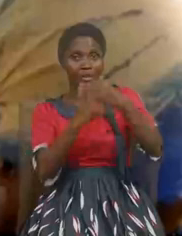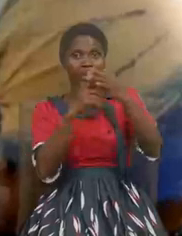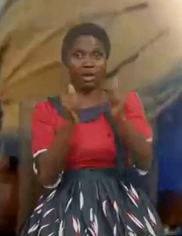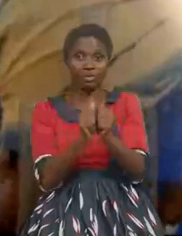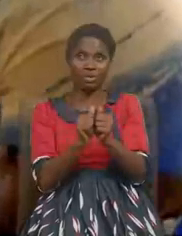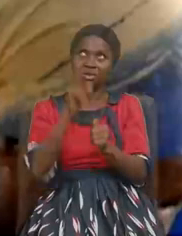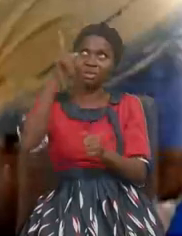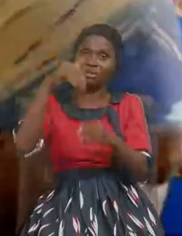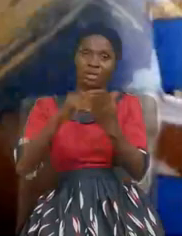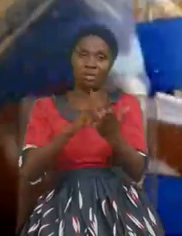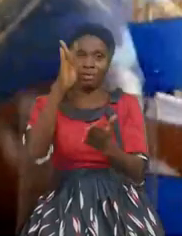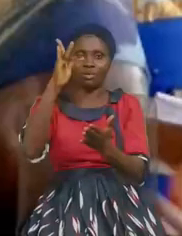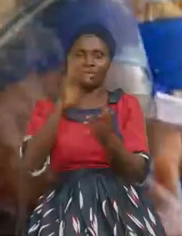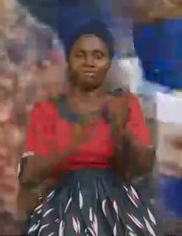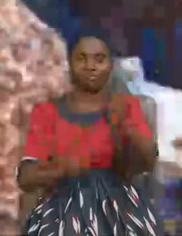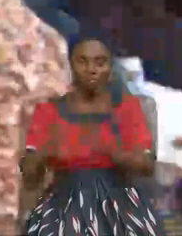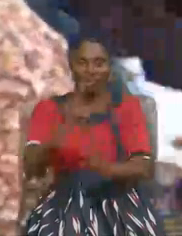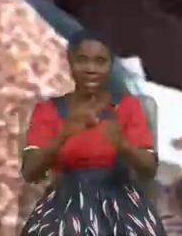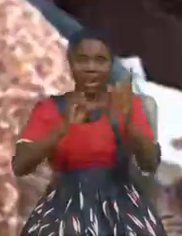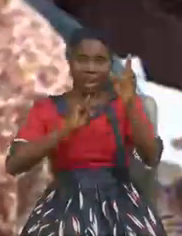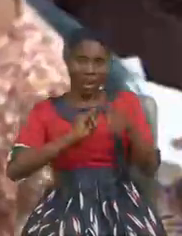Je vais apparaître avec lui dans la gloire.